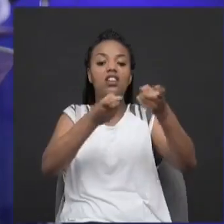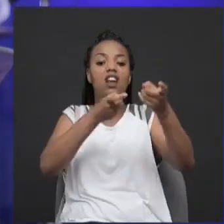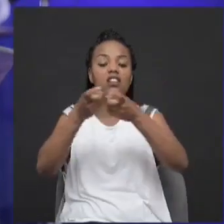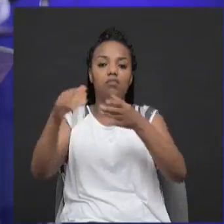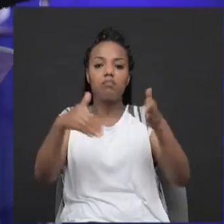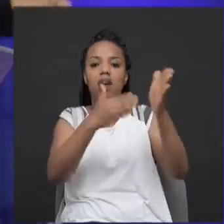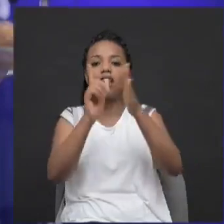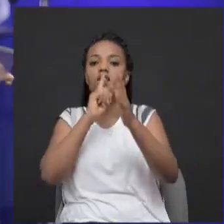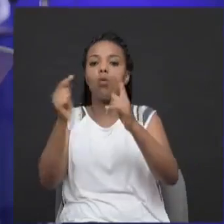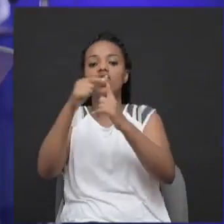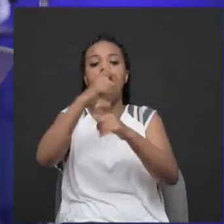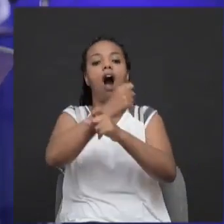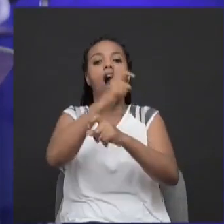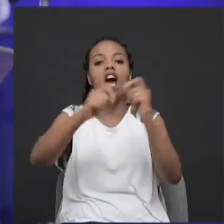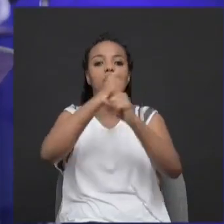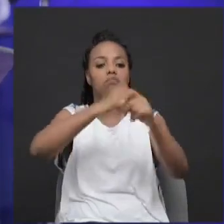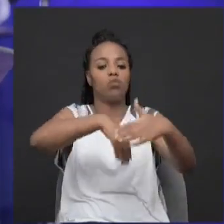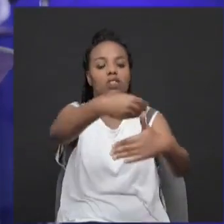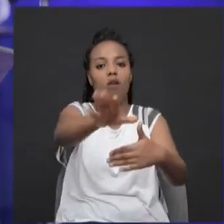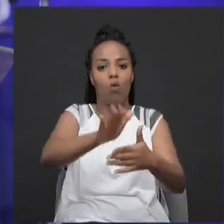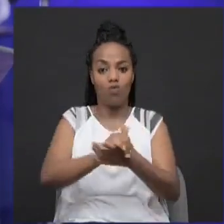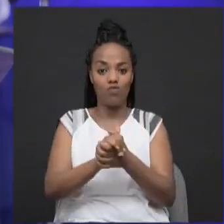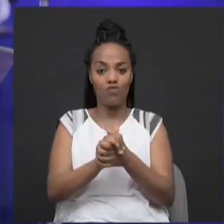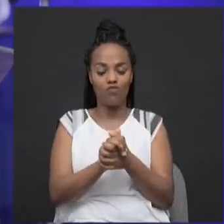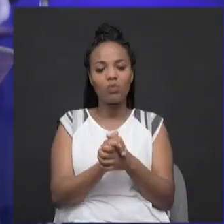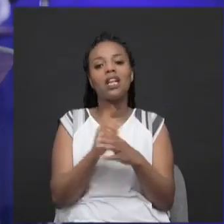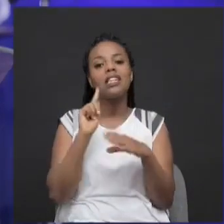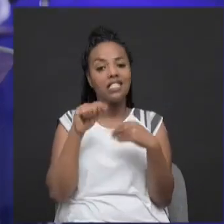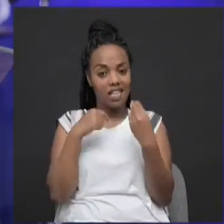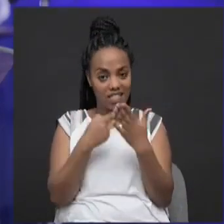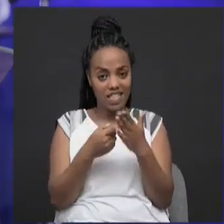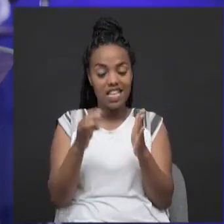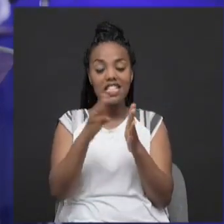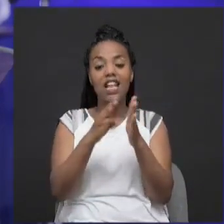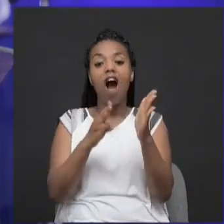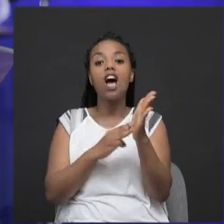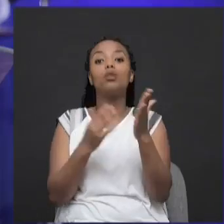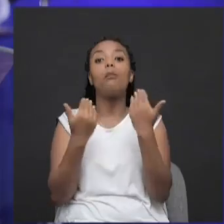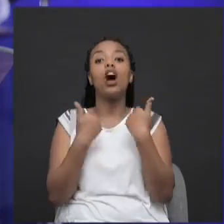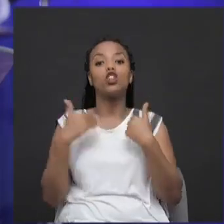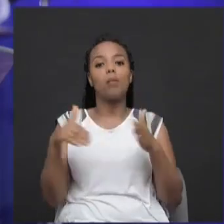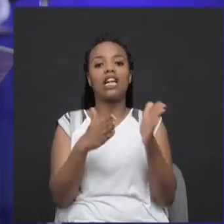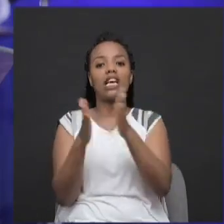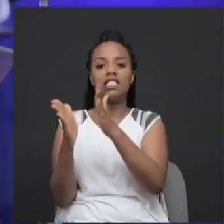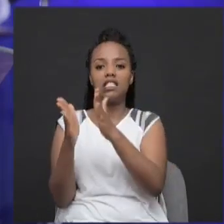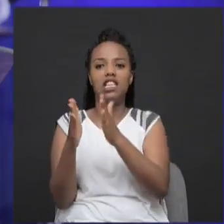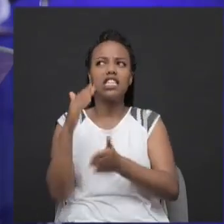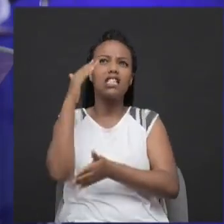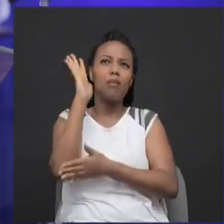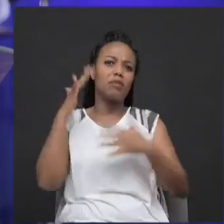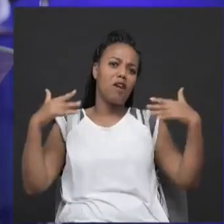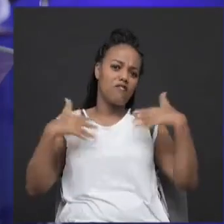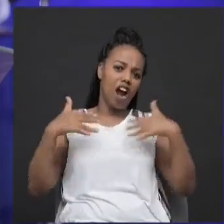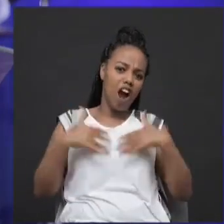ውስጥ ነው ወደ ዓለም ስርዓት የወጣው። ስለዚህ ስርዓት ባለው መንገድ በፈሪሃ